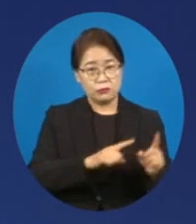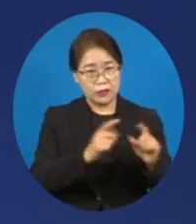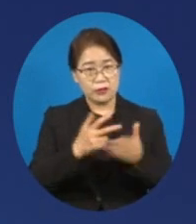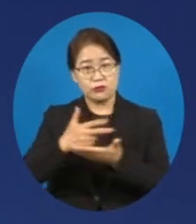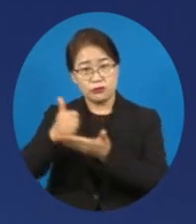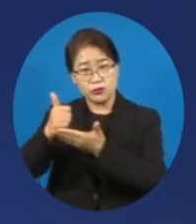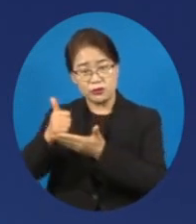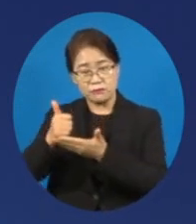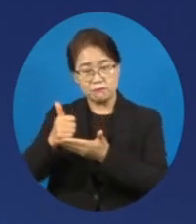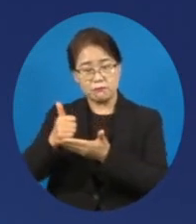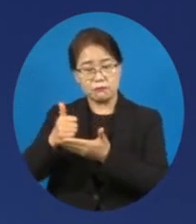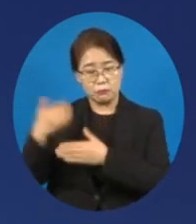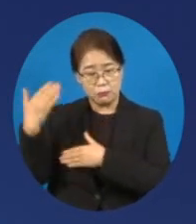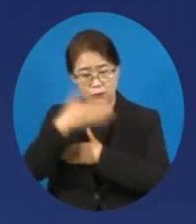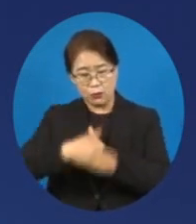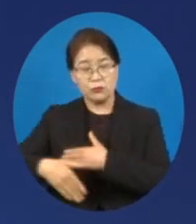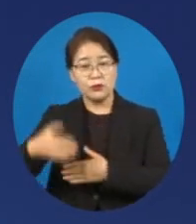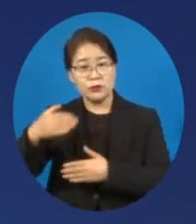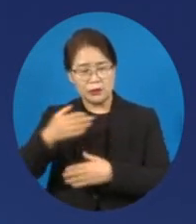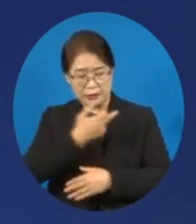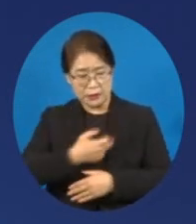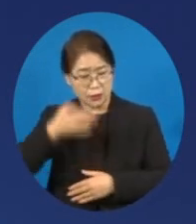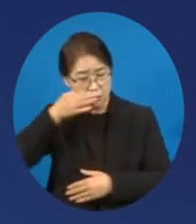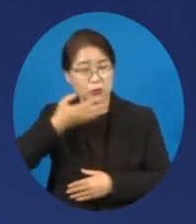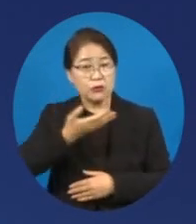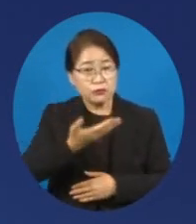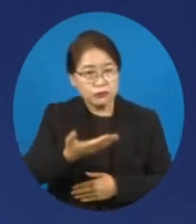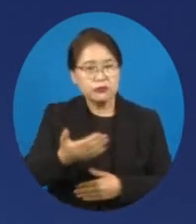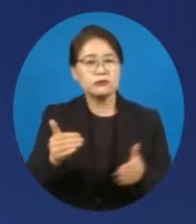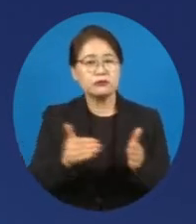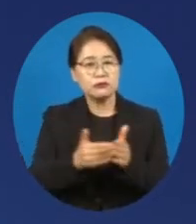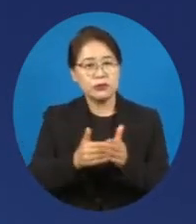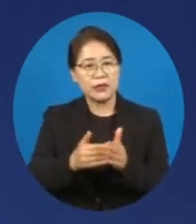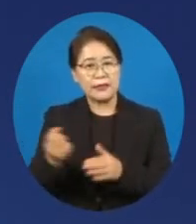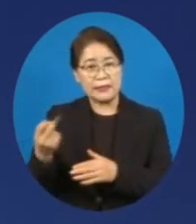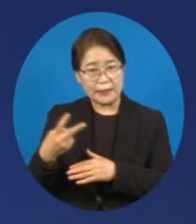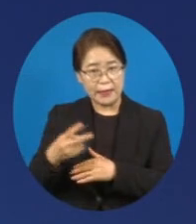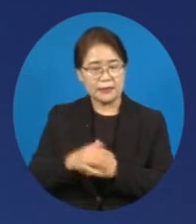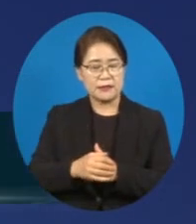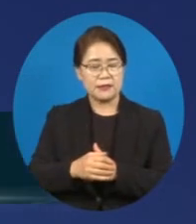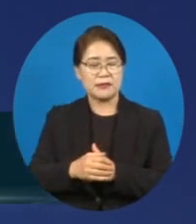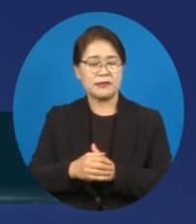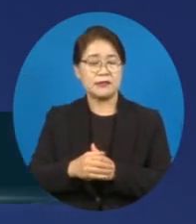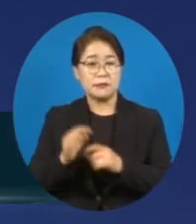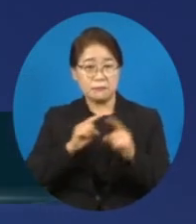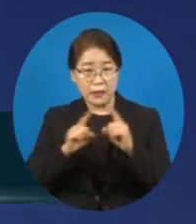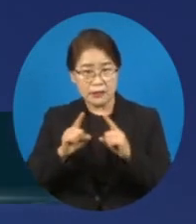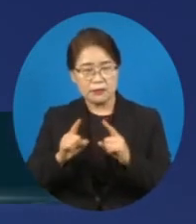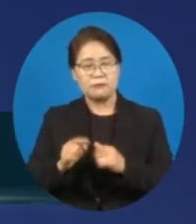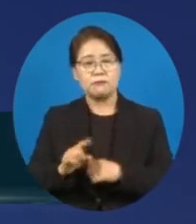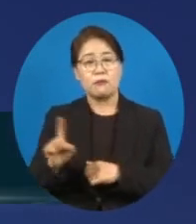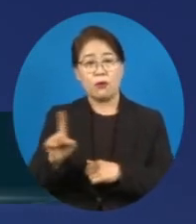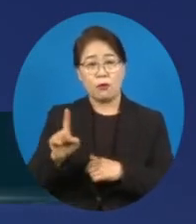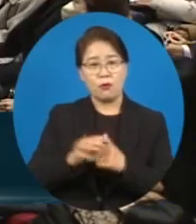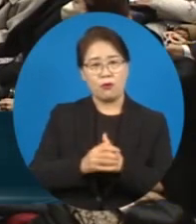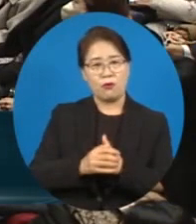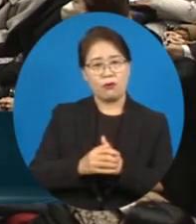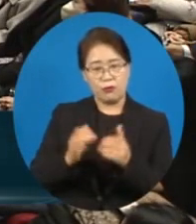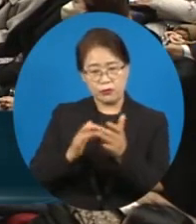제자들에게 보여주신 다음에 또 다시 제자들에게 이렇게 말씀을 하십니다 다 같이요